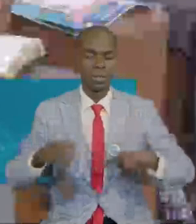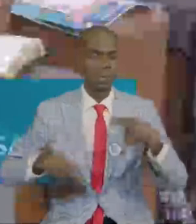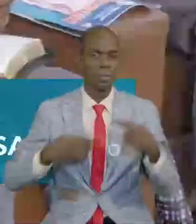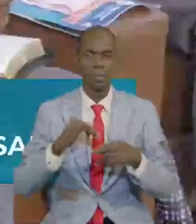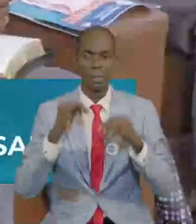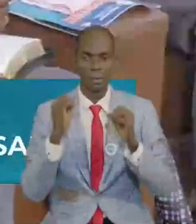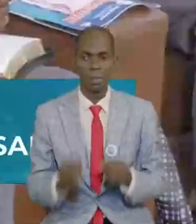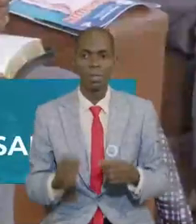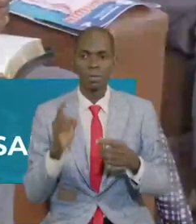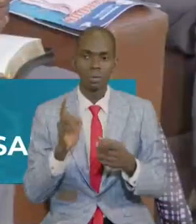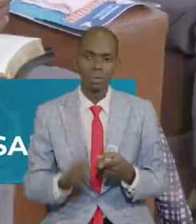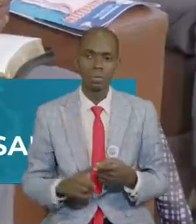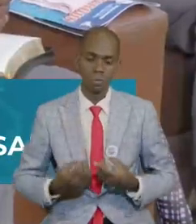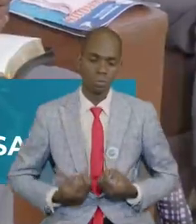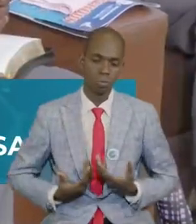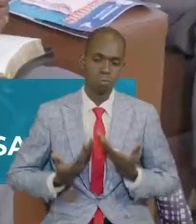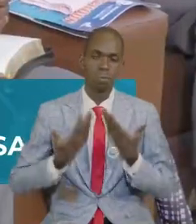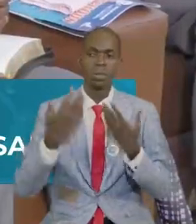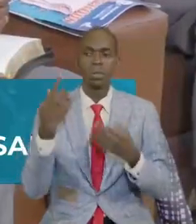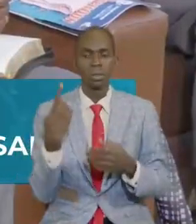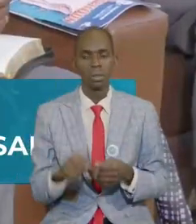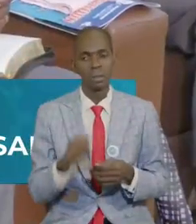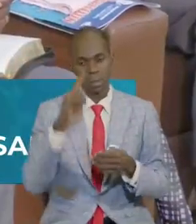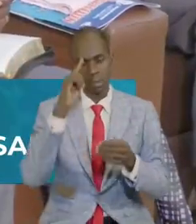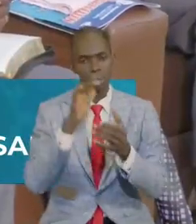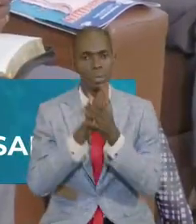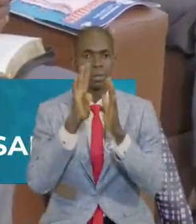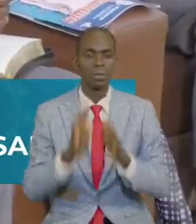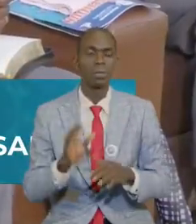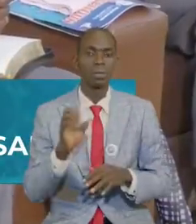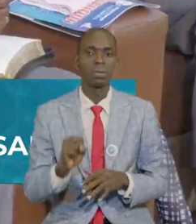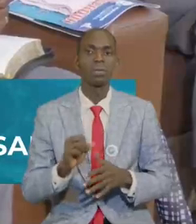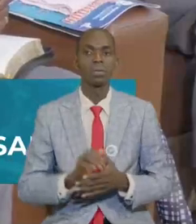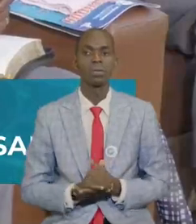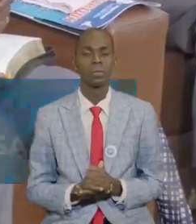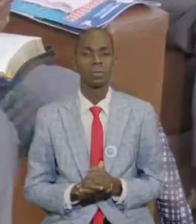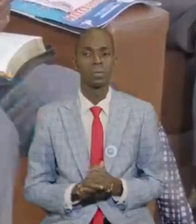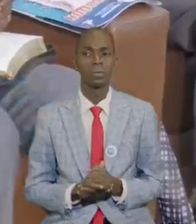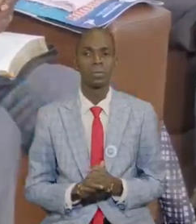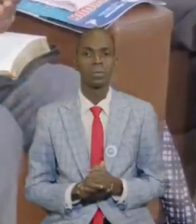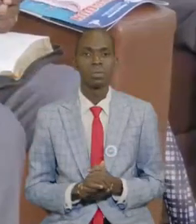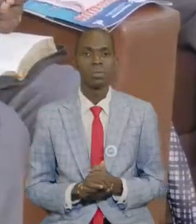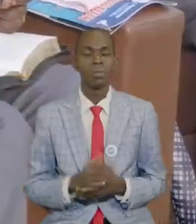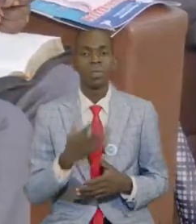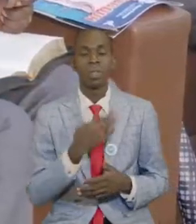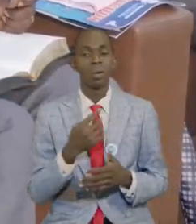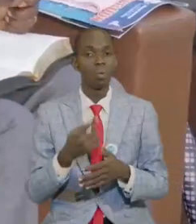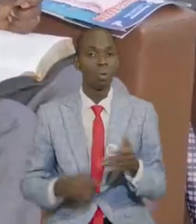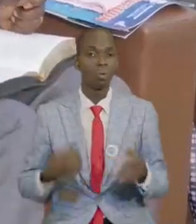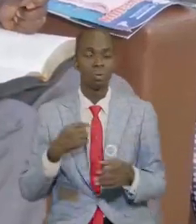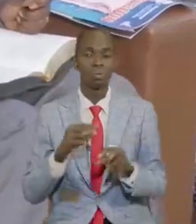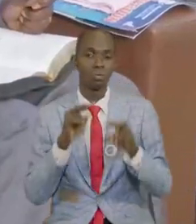to rekindle the saints. Et cinquièmement, la puissance de réveil. pour enflammer les saints. You are not